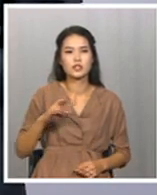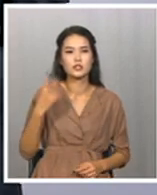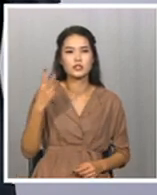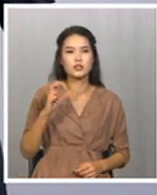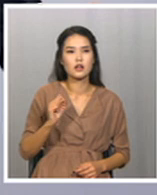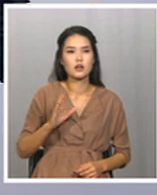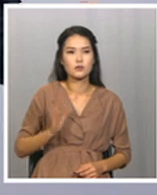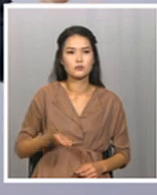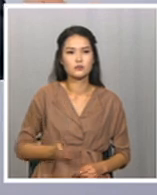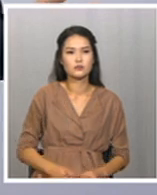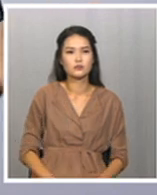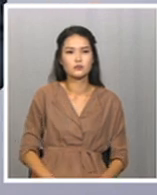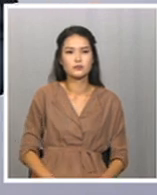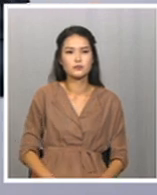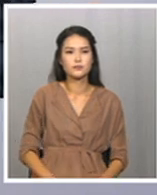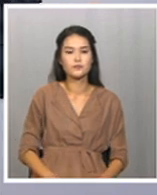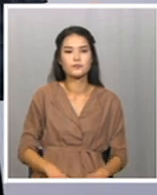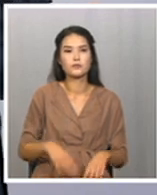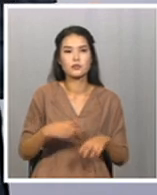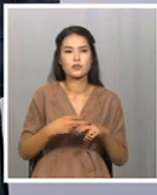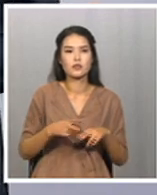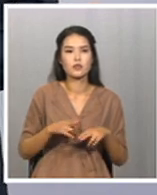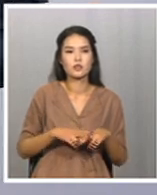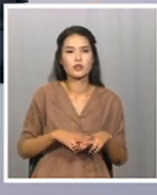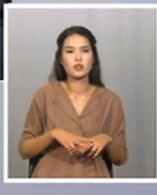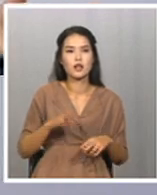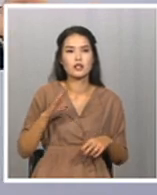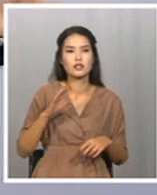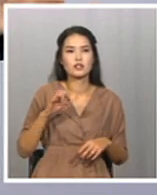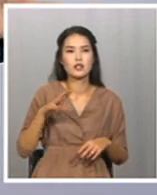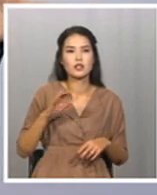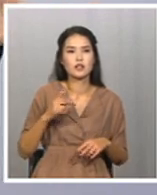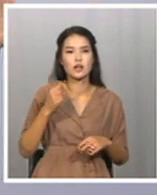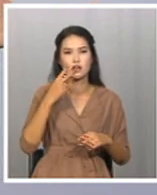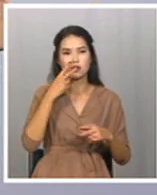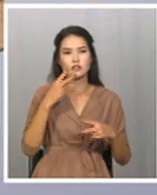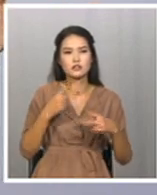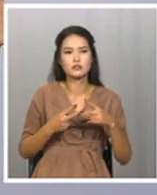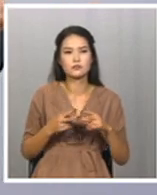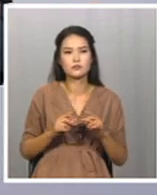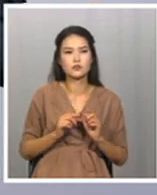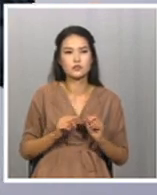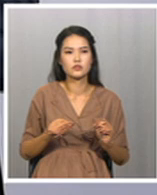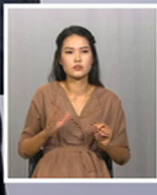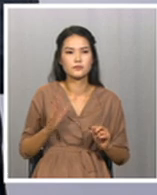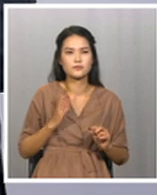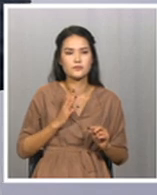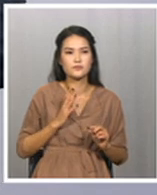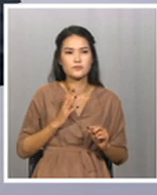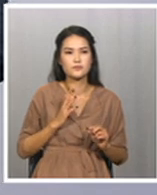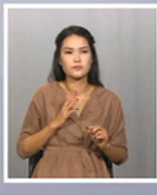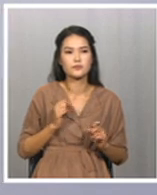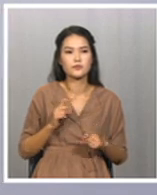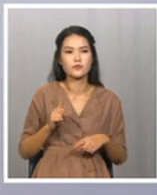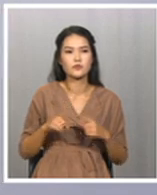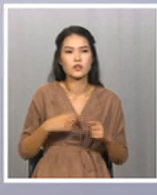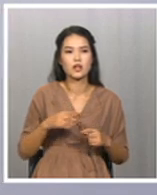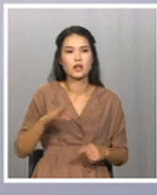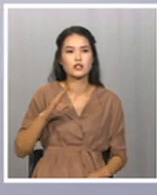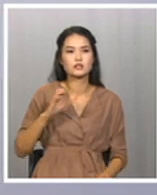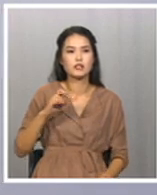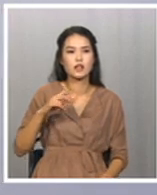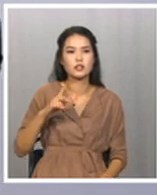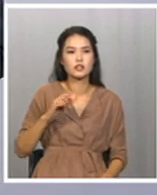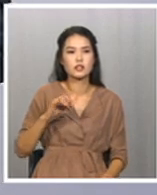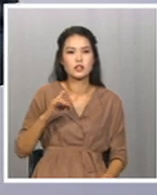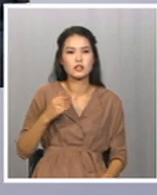квадрат альфа. Яғни тағы да бір тепе-теңдік шықты. Ал келесі тангенс альфа мен